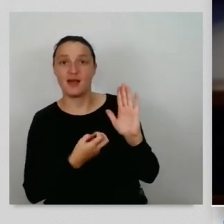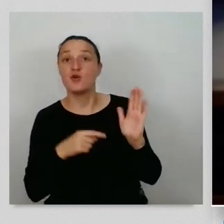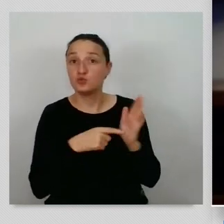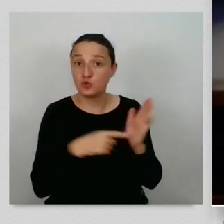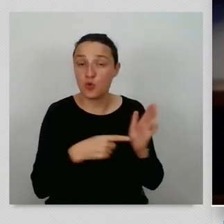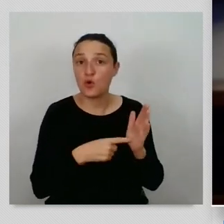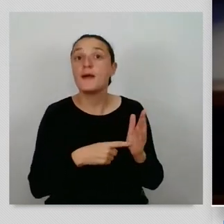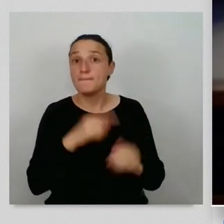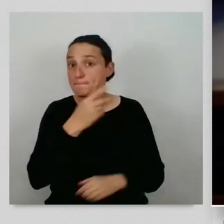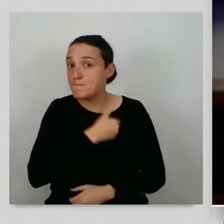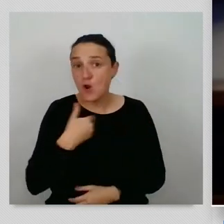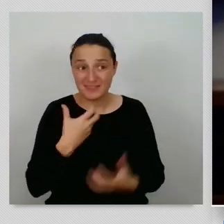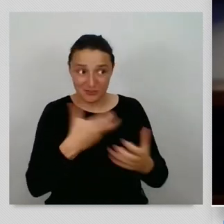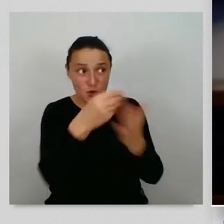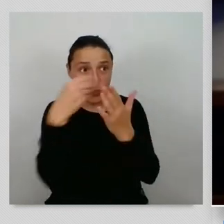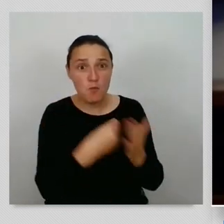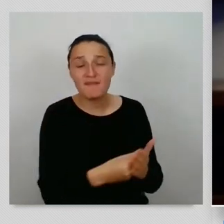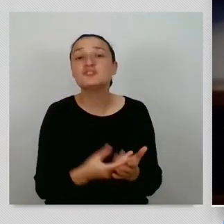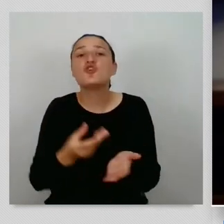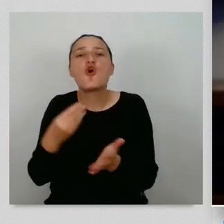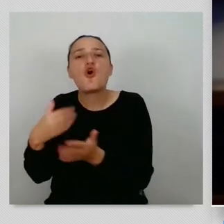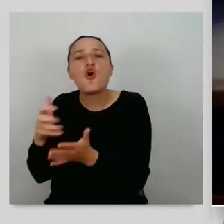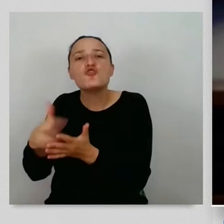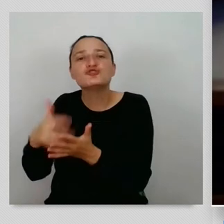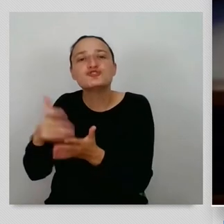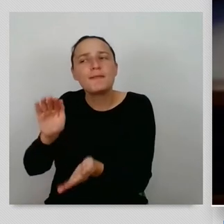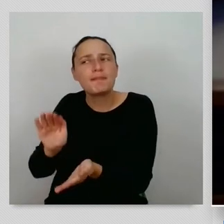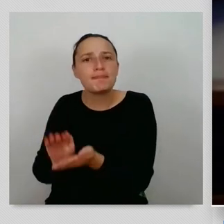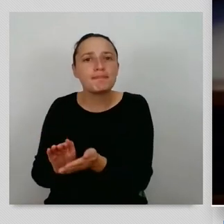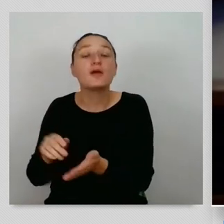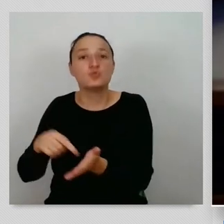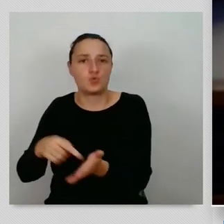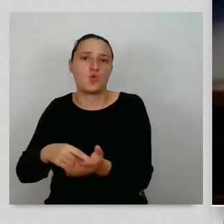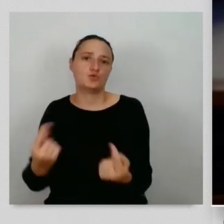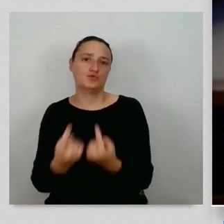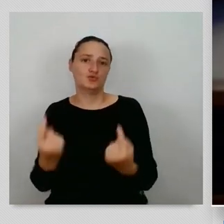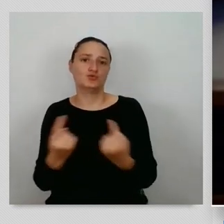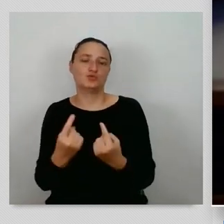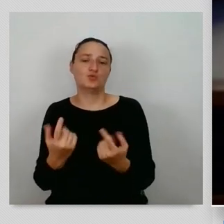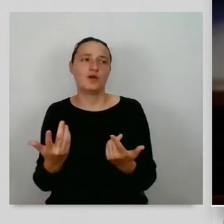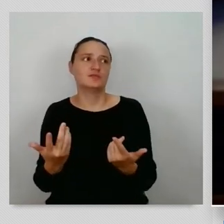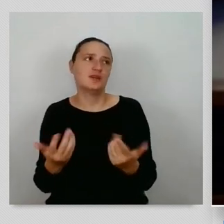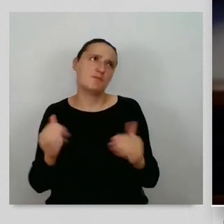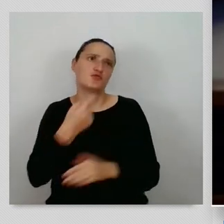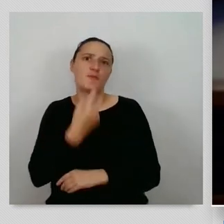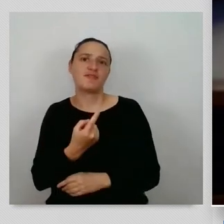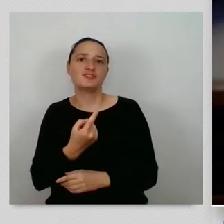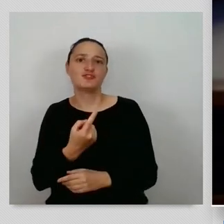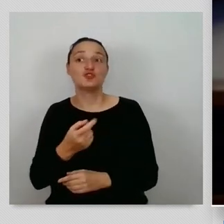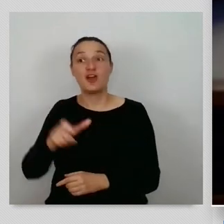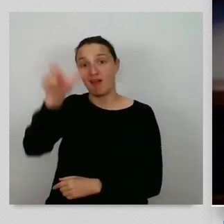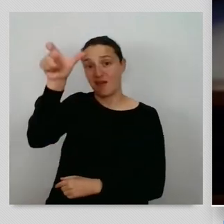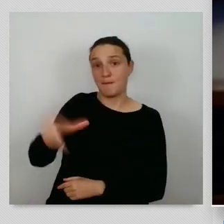strony swoje koszty, ale z drugiej strony chcieli doprowadzić do sytuacji, w której, no można powiedzieć, działali na rzecz